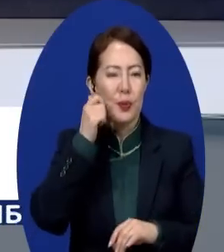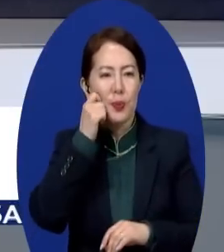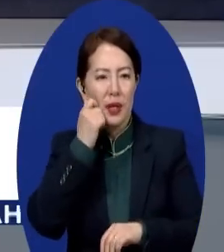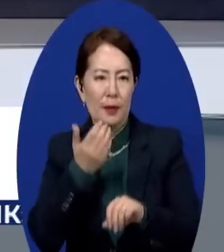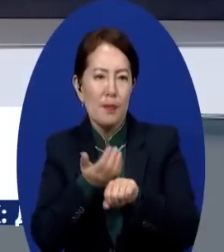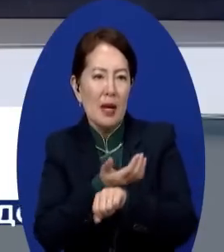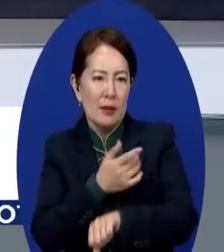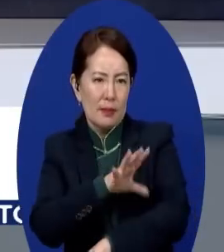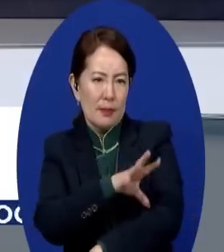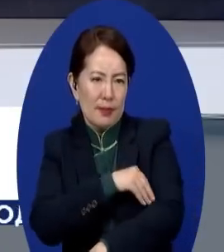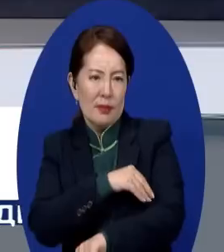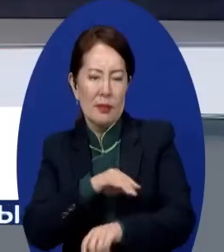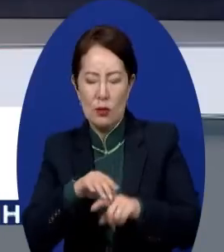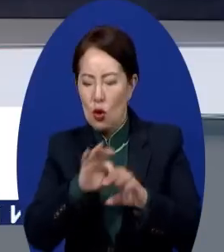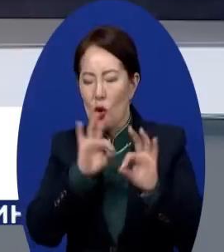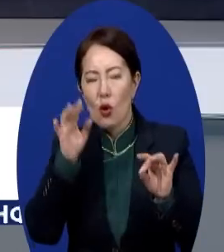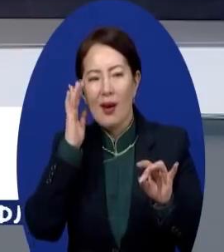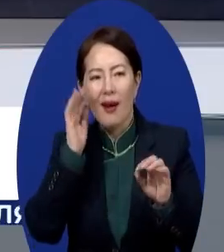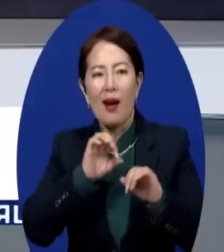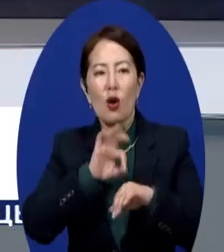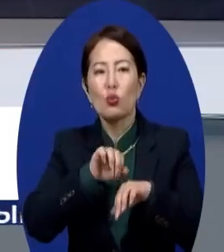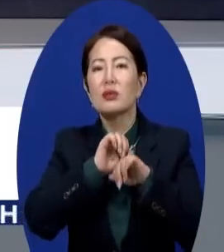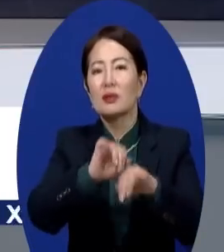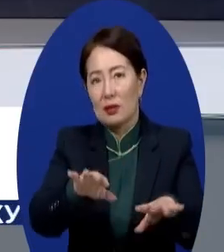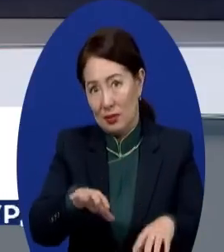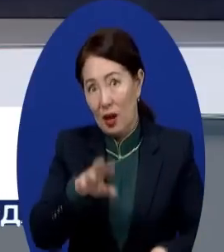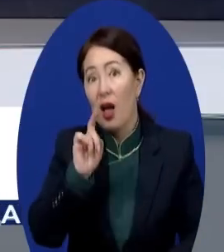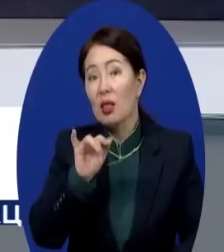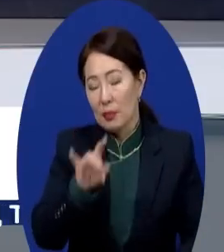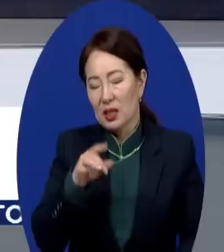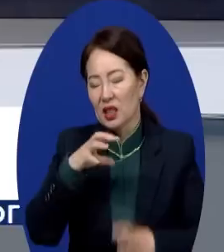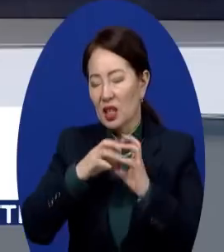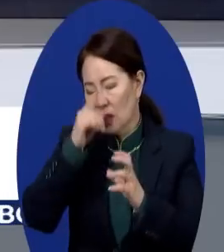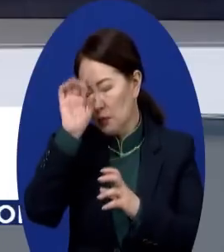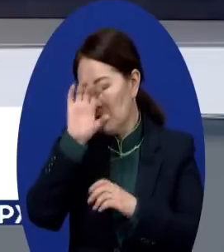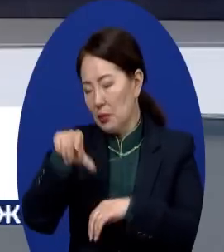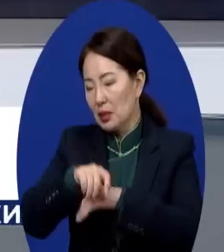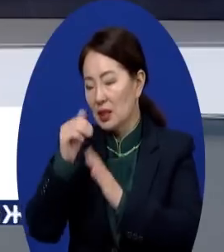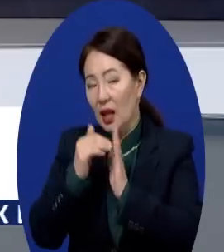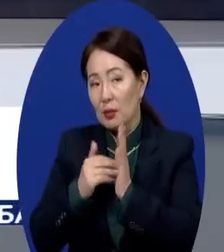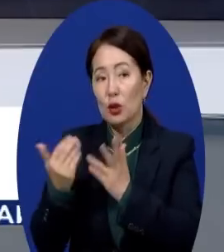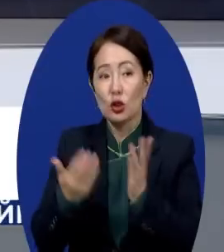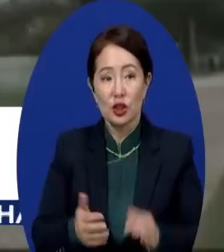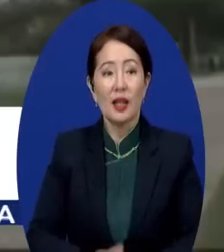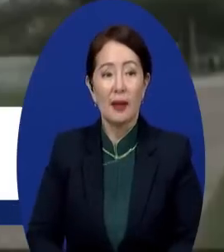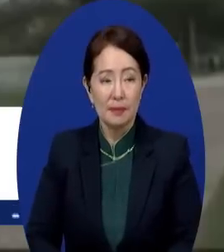шүргэлцэх хүрлцэх замаар буюу өөр хэлбрээр халдварлагдаа гэж дэлхийн эрүүл мэндийн байгууллагын мэрэгжилтнүүд тайлбарлаж байна.